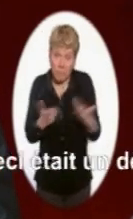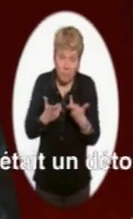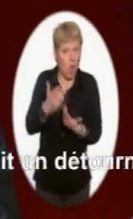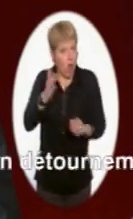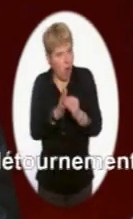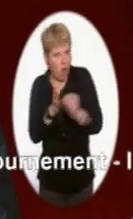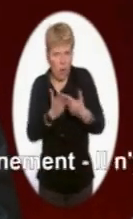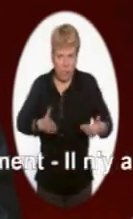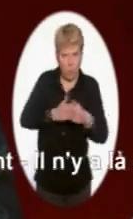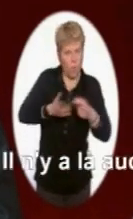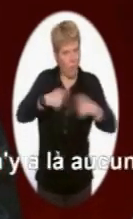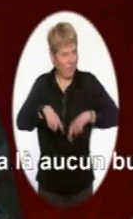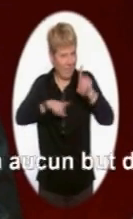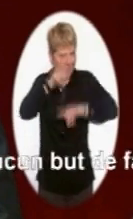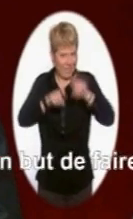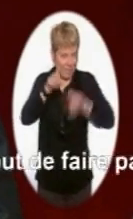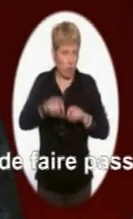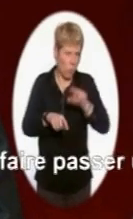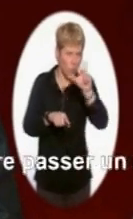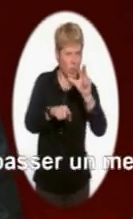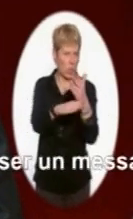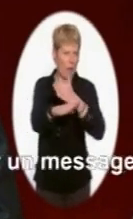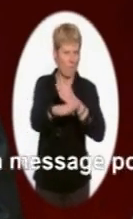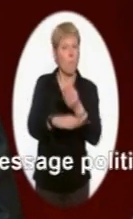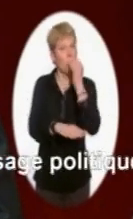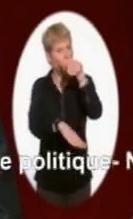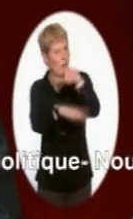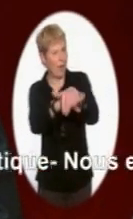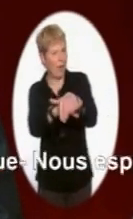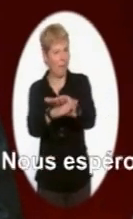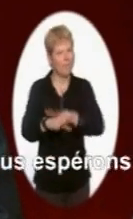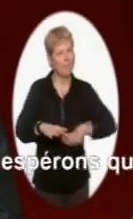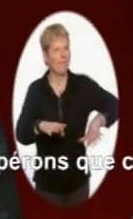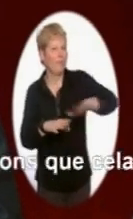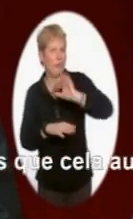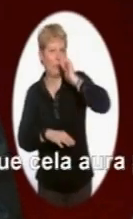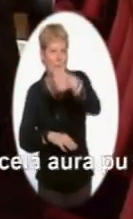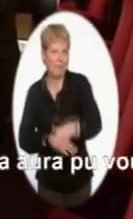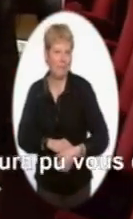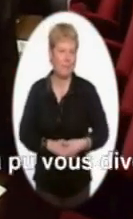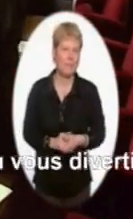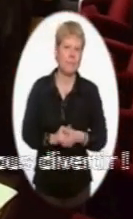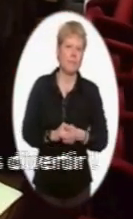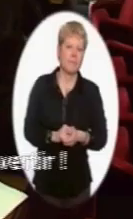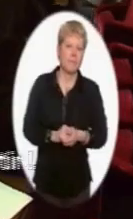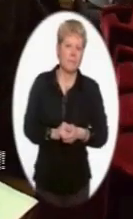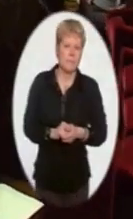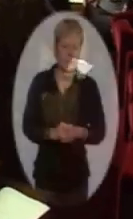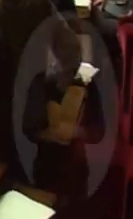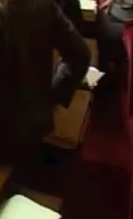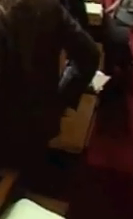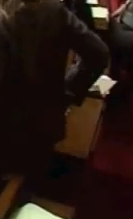des questions au gouvernement. D'une façon curieuse, ce qui est un peu vexant. Bonne Est-ce la bonne méthode? À tous et à toutes, à demain. Parfait.